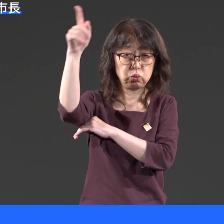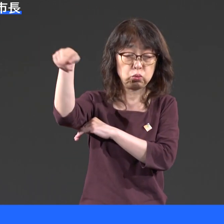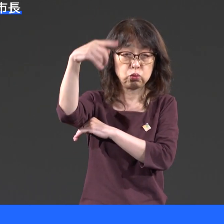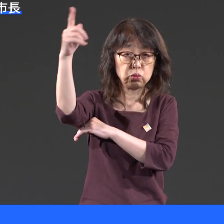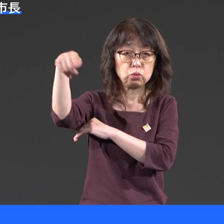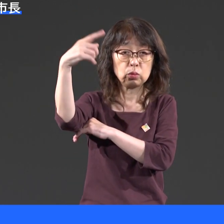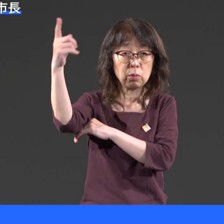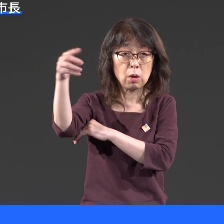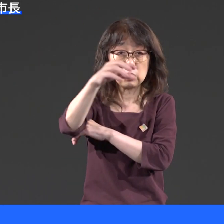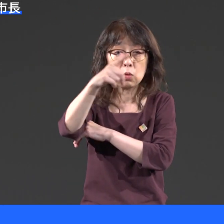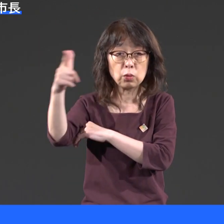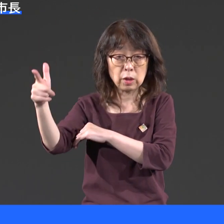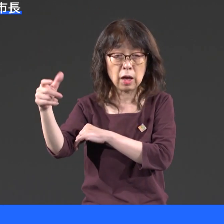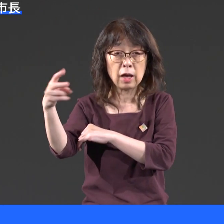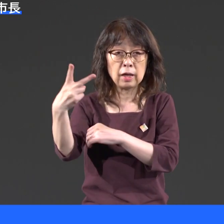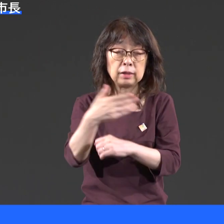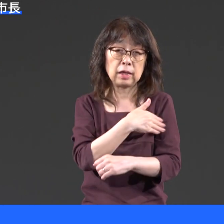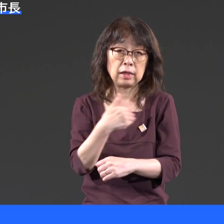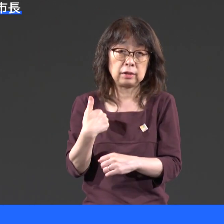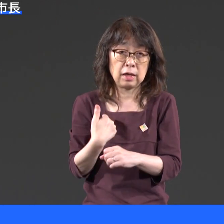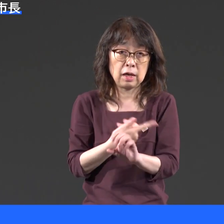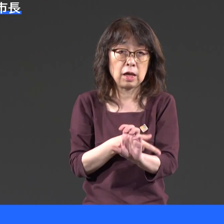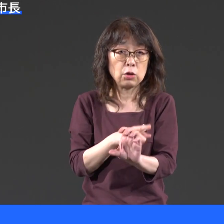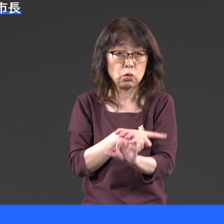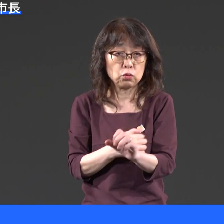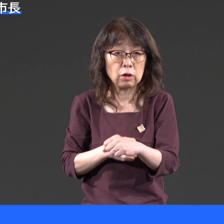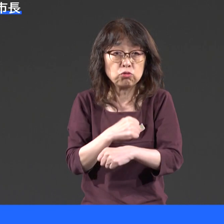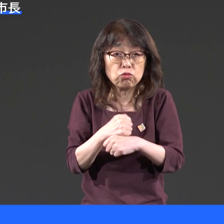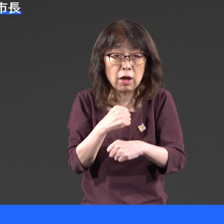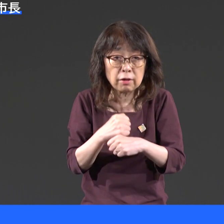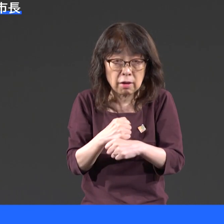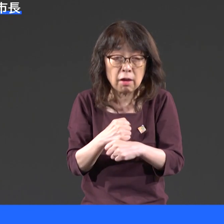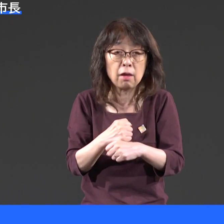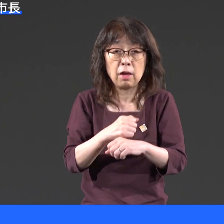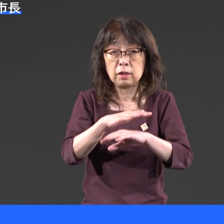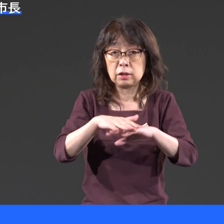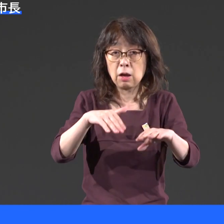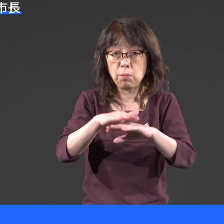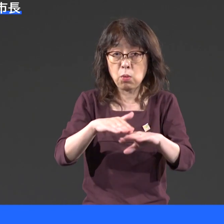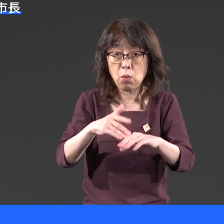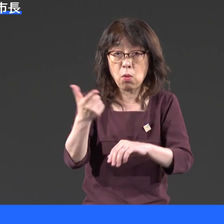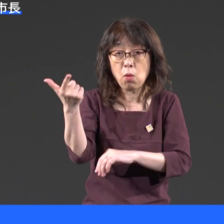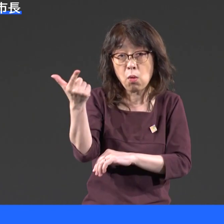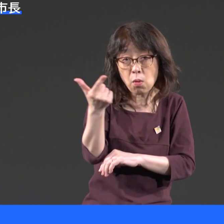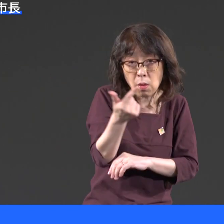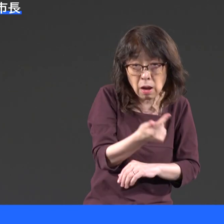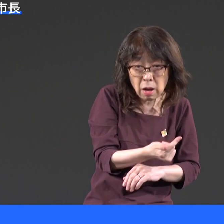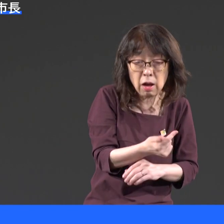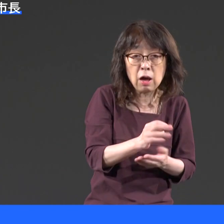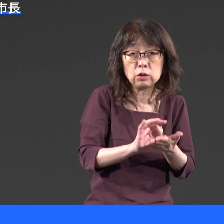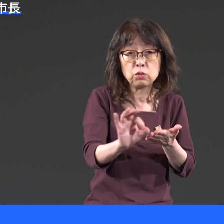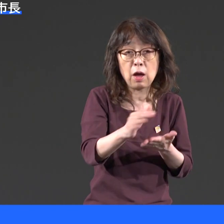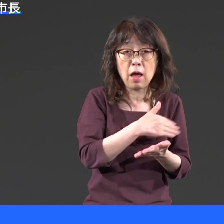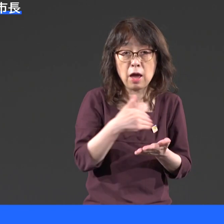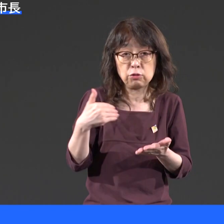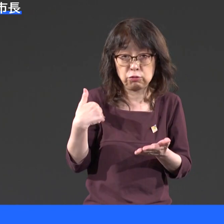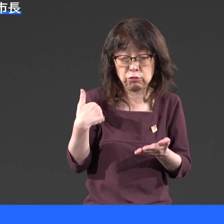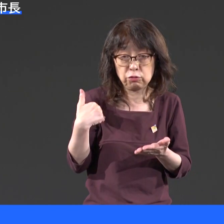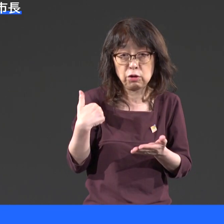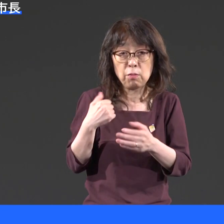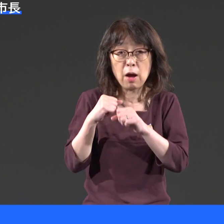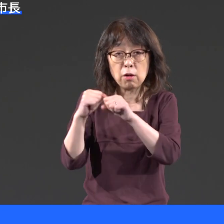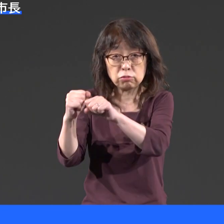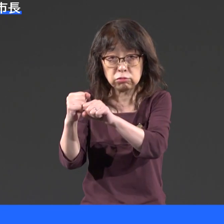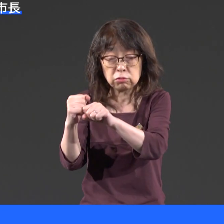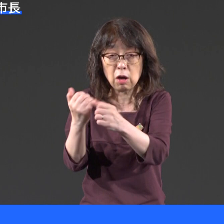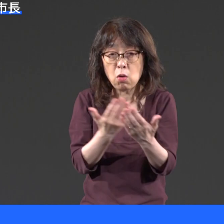られてそれをしっかりと、まあ、消費地である札幌が使える体制とある意味ではその需要と供給が出てこない